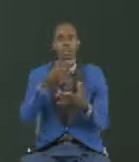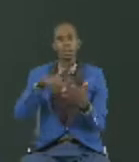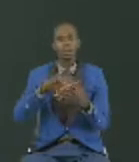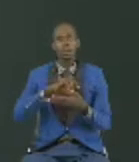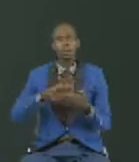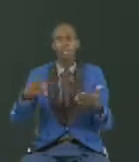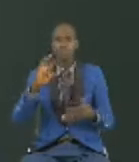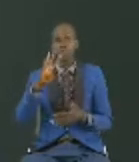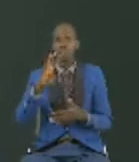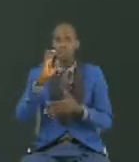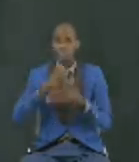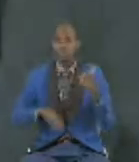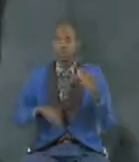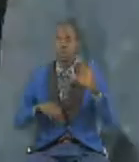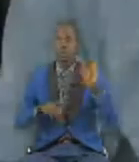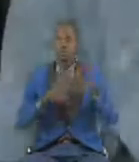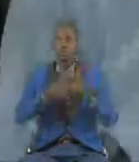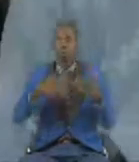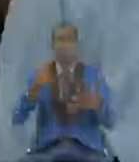Chapitre 8, verset 4.